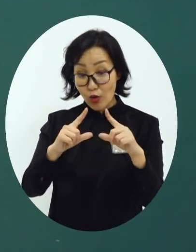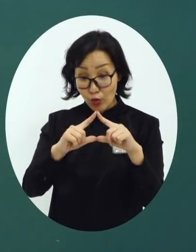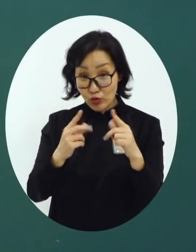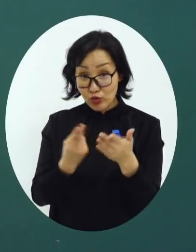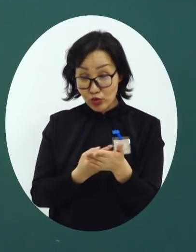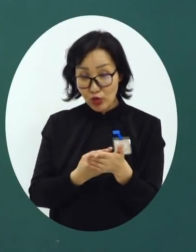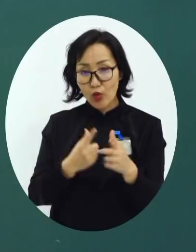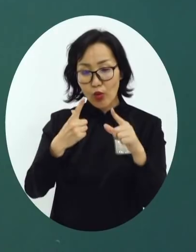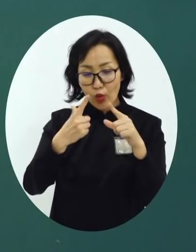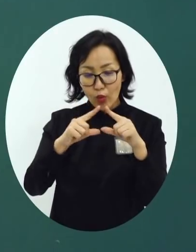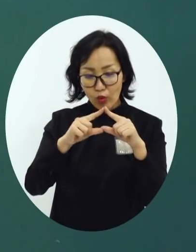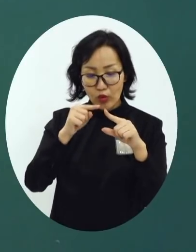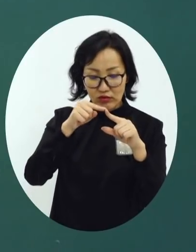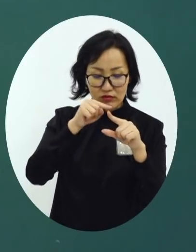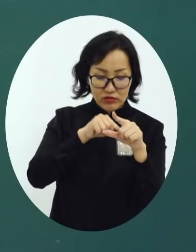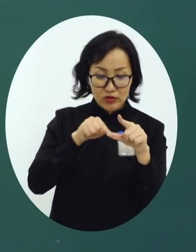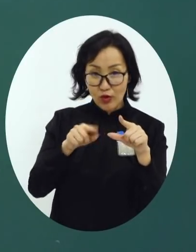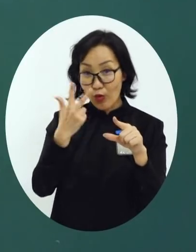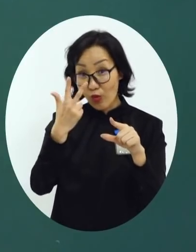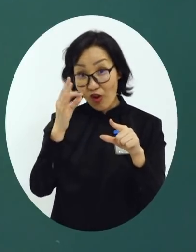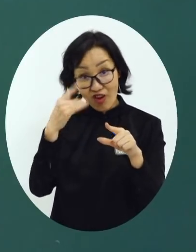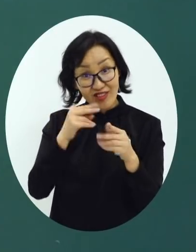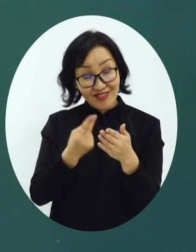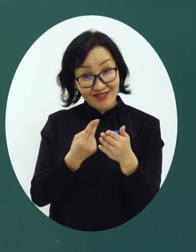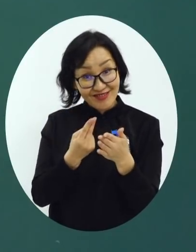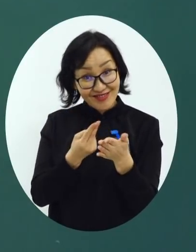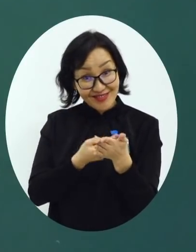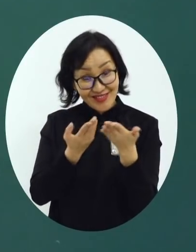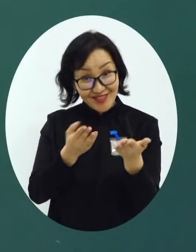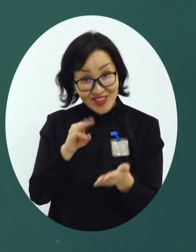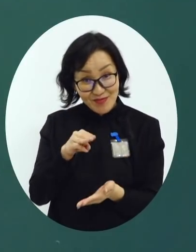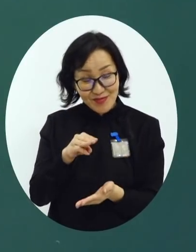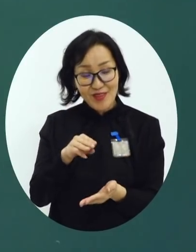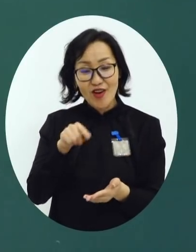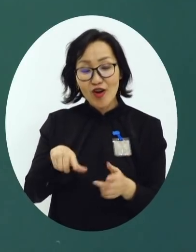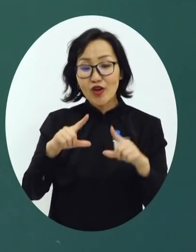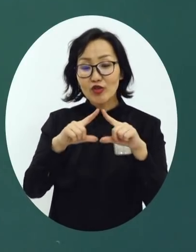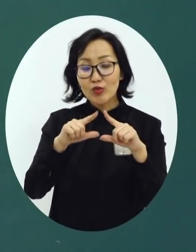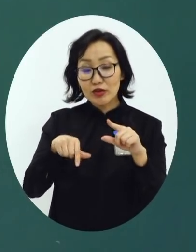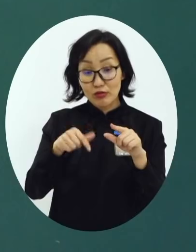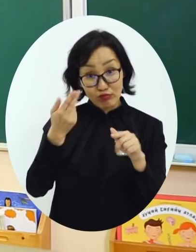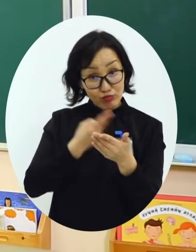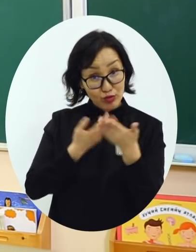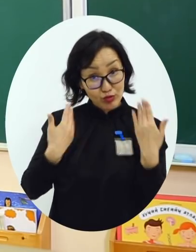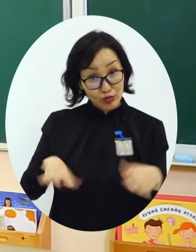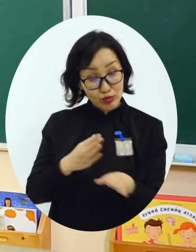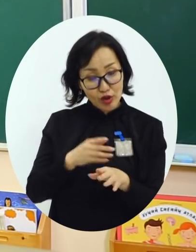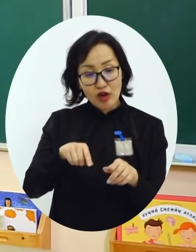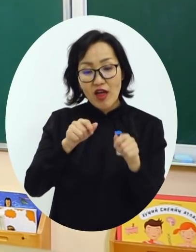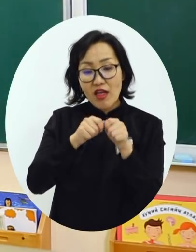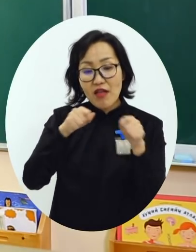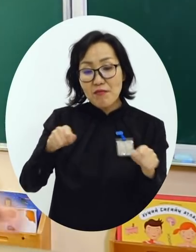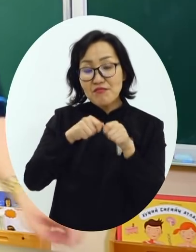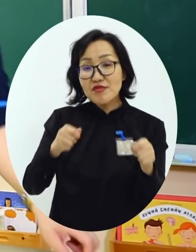вэ? Гурван орыг тэмдэглэнэ. За, гурвалжингаа зурсан бол одоо бүгдээр гурвалжингаа хэмжээрэй. За, чиний